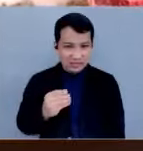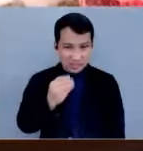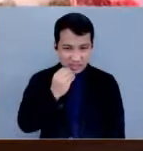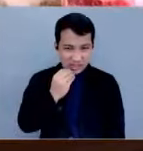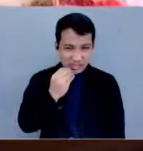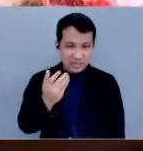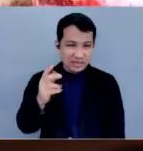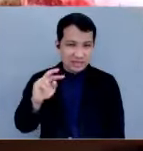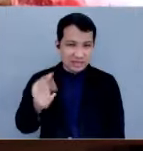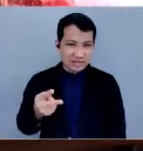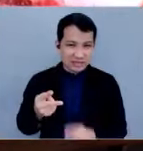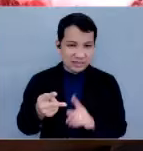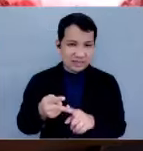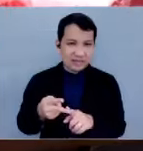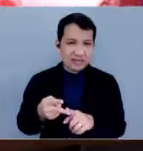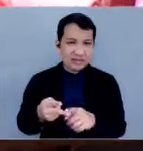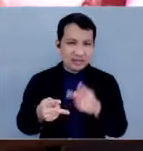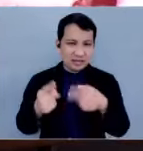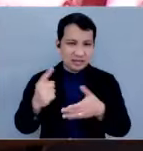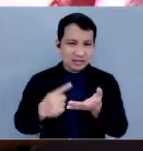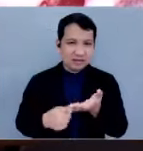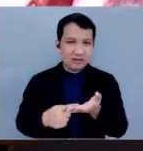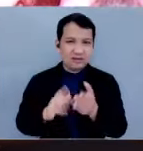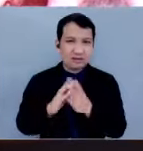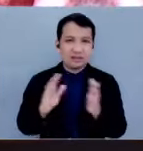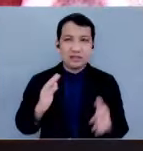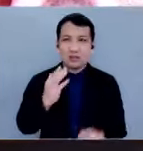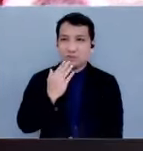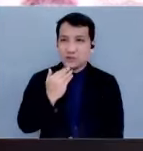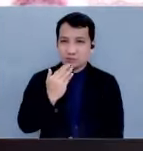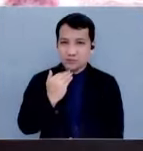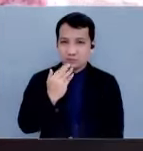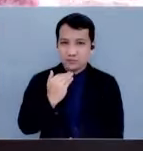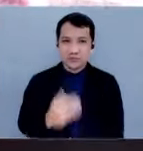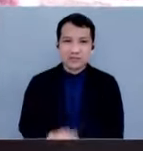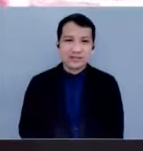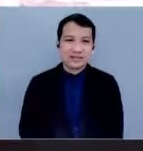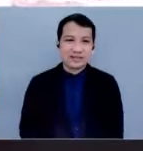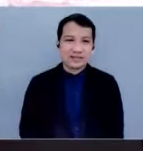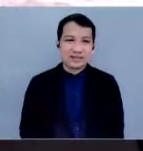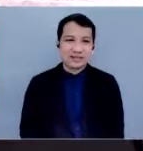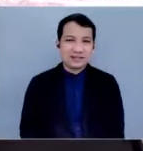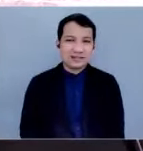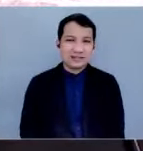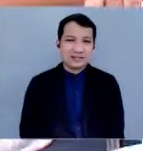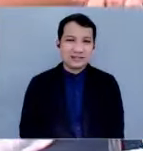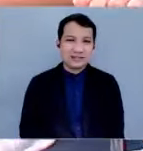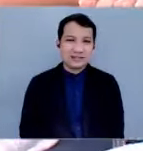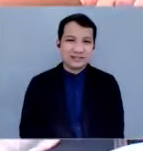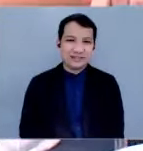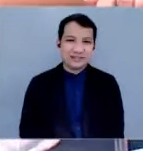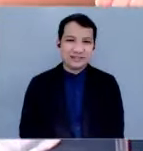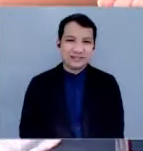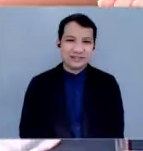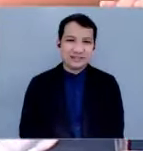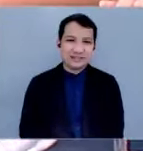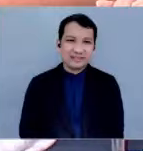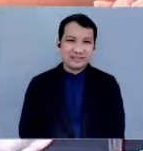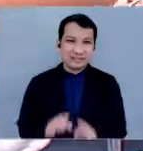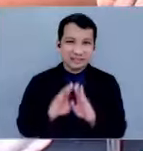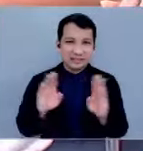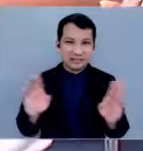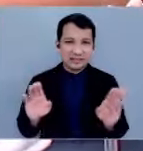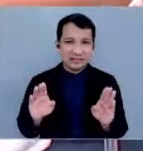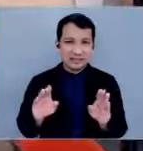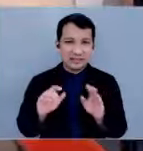pangalawa. Sa kanina pa namin pinag-usapan na hindi siya super tough. Yes, yun po yung reviews na nakakasawa. Thank you po. Yes. Are you open for reselling? Yes, we